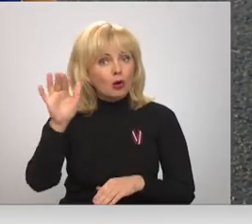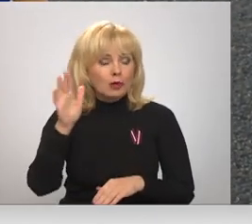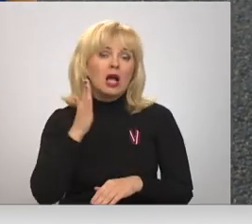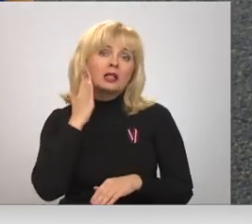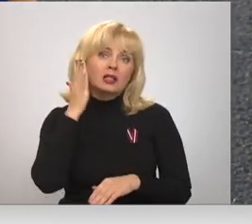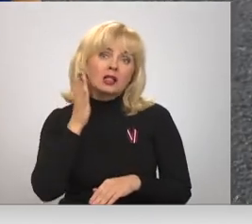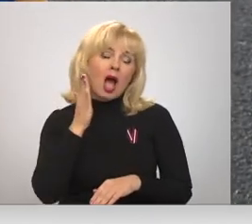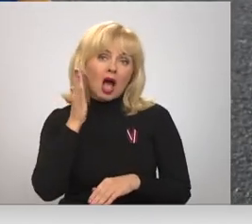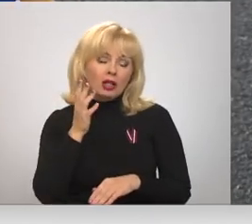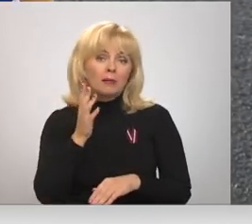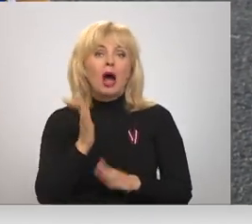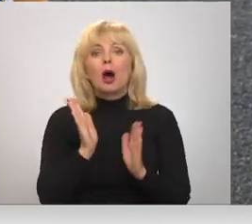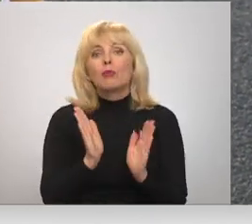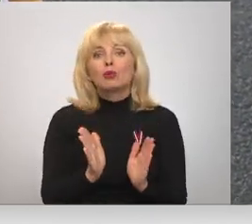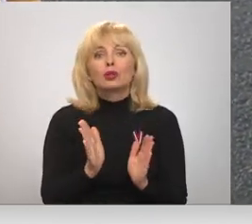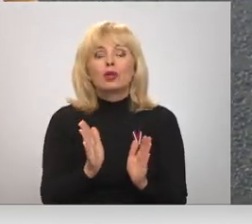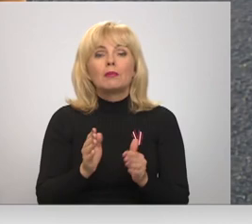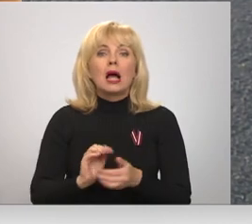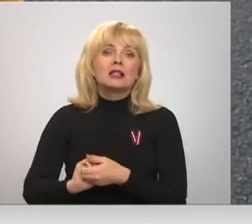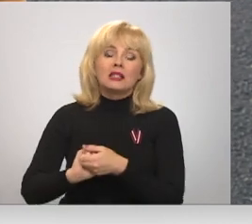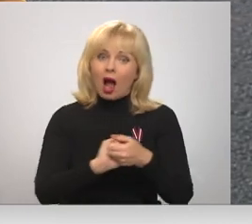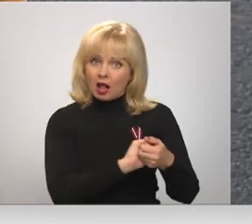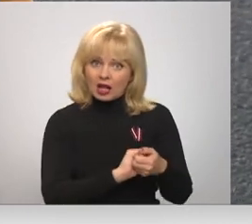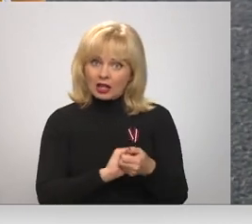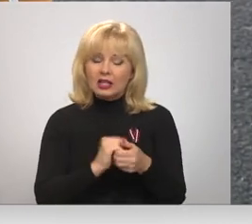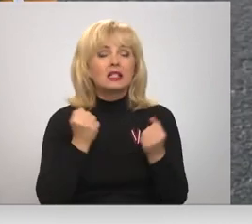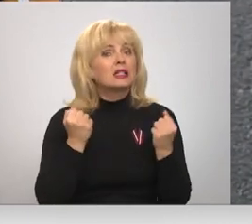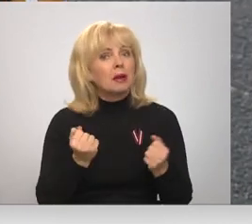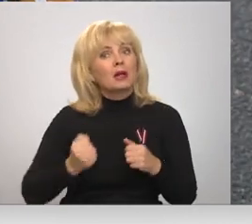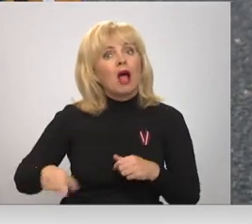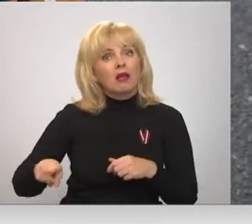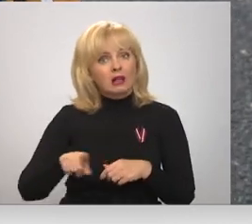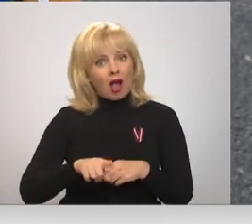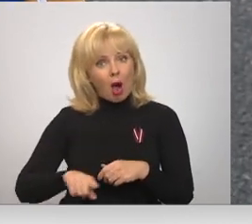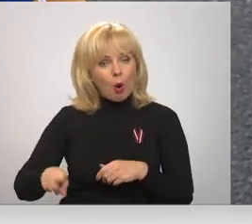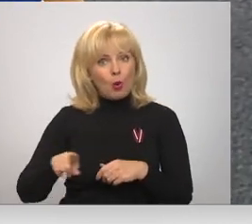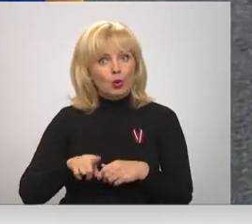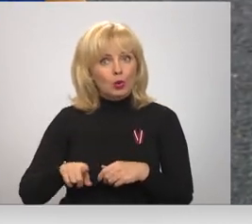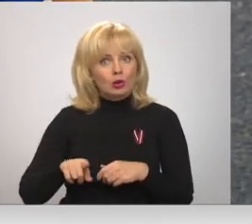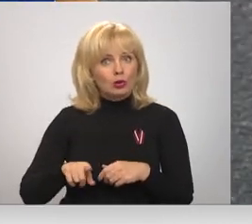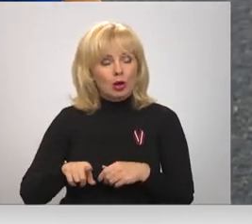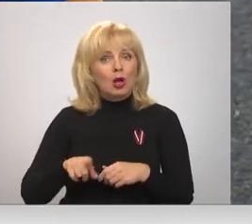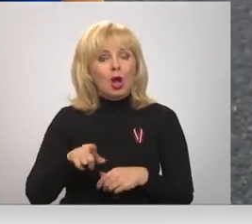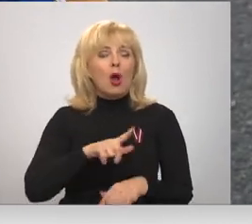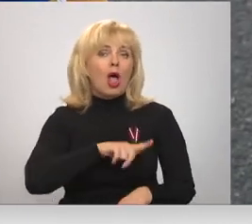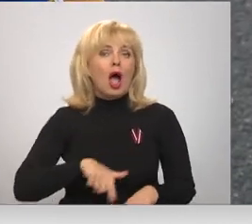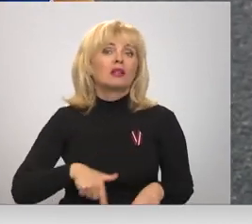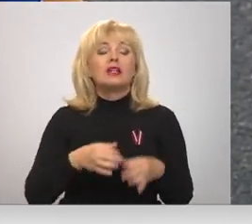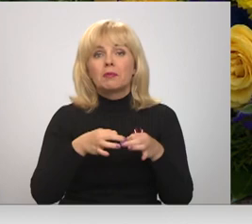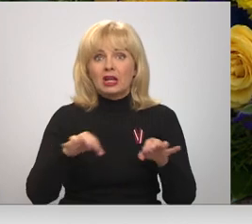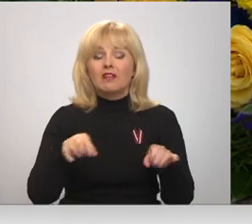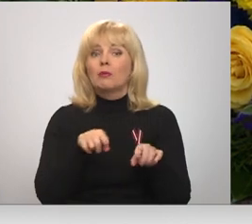ka mēs būsim tāda saliedēta un stipra tauta, kas to Latvijas brīvību